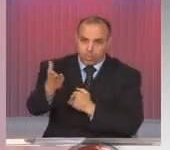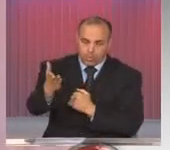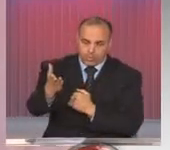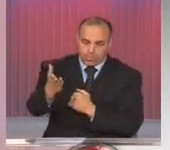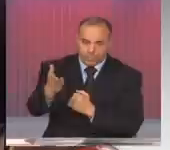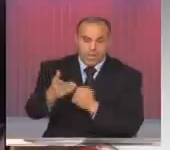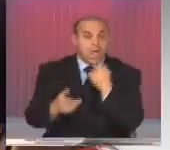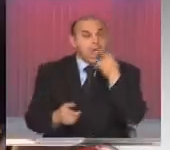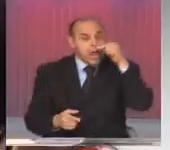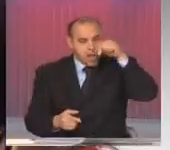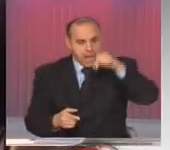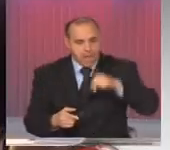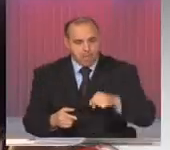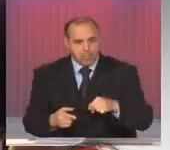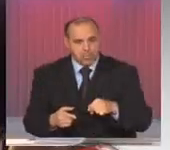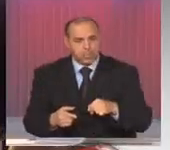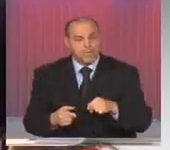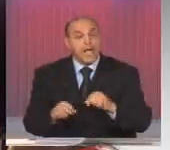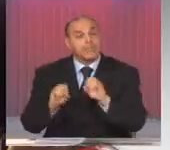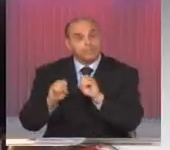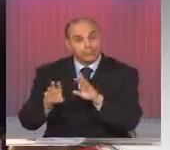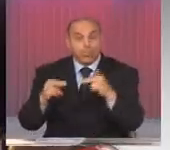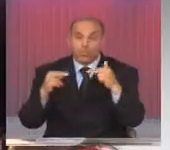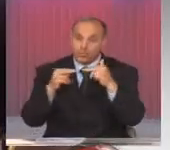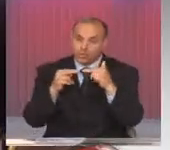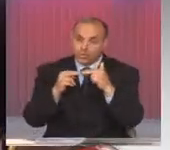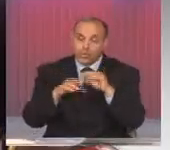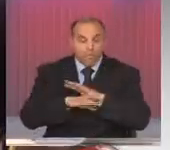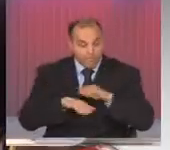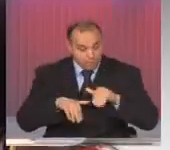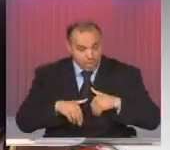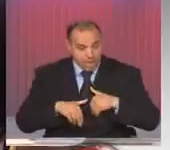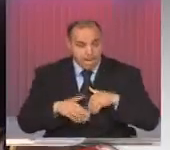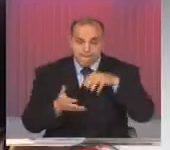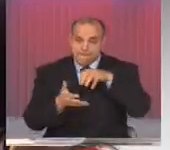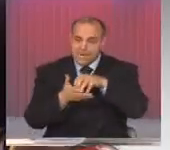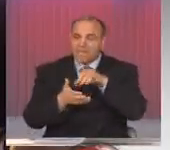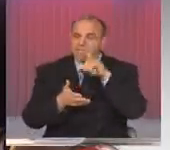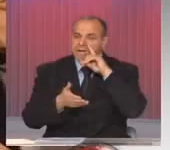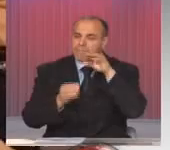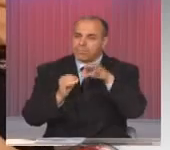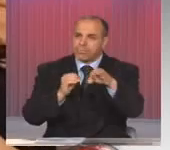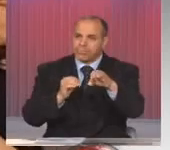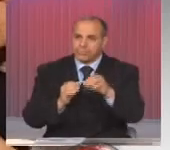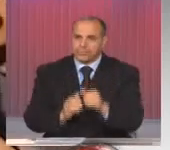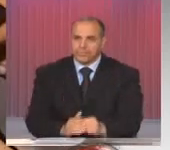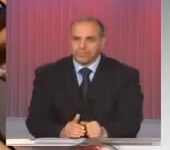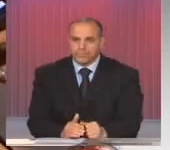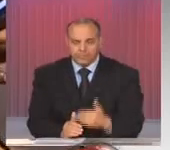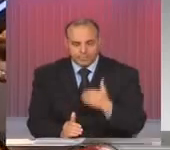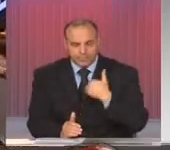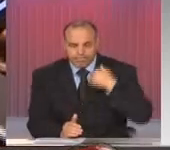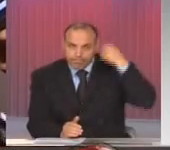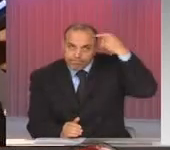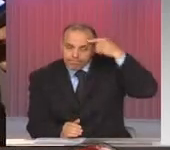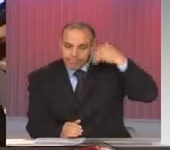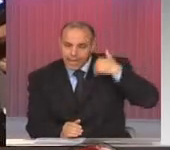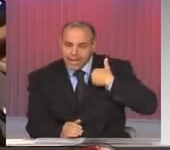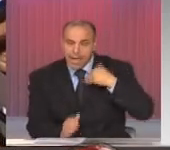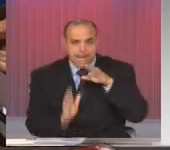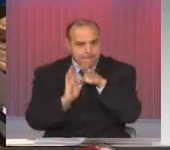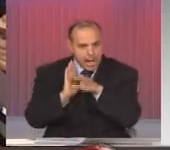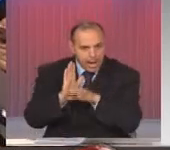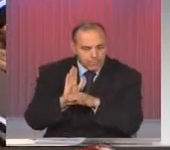العموري ضرورة تطوير صيغ التكوين ومستويات التخرج بمراكز الفتاة الريفية. احنا النظرة متاعنا تو